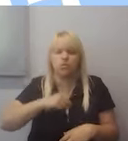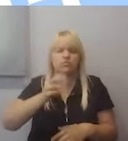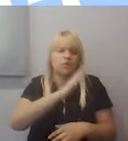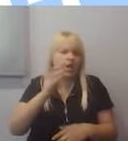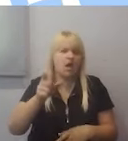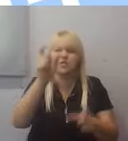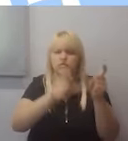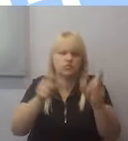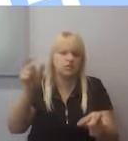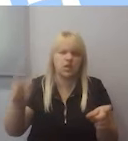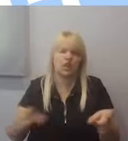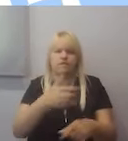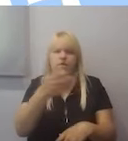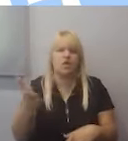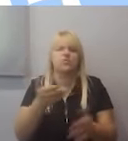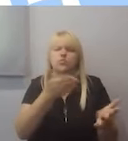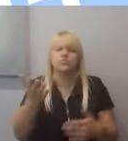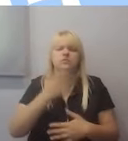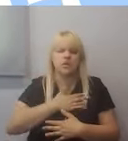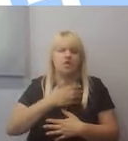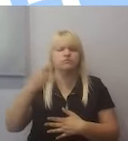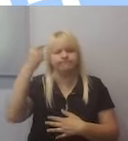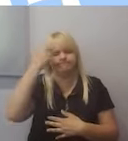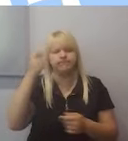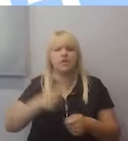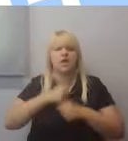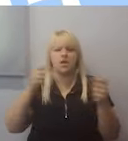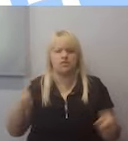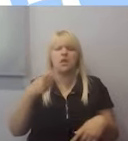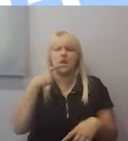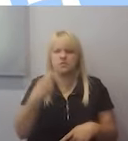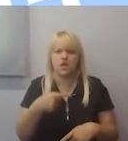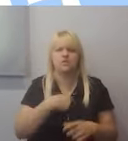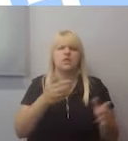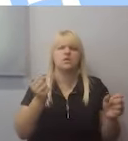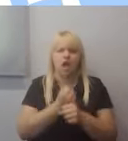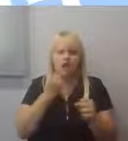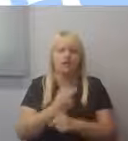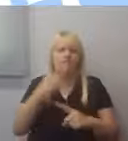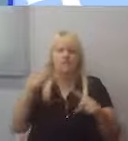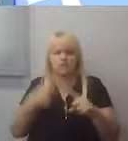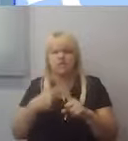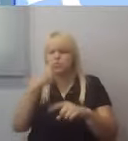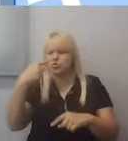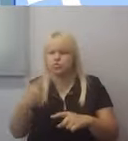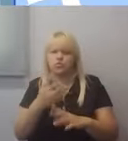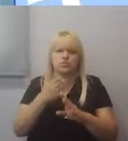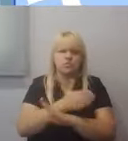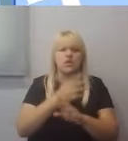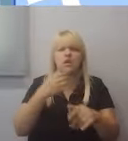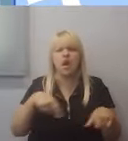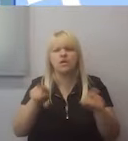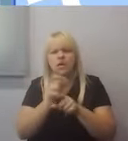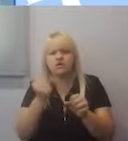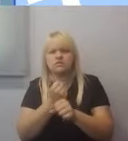cilvēku kurš sev atklāti pasaka ka gatavoties x stundai vai gatavoties tam ka arī manā mājā var būt